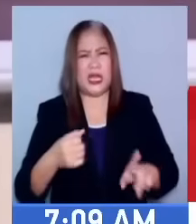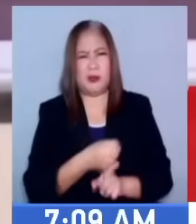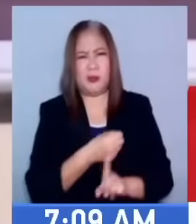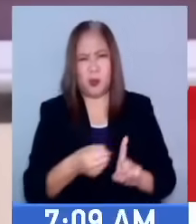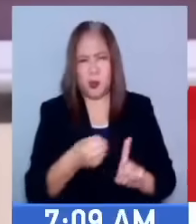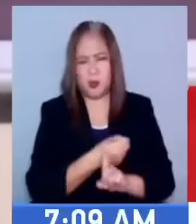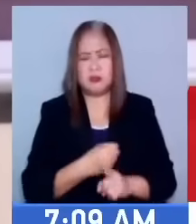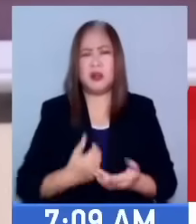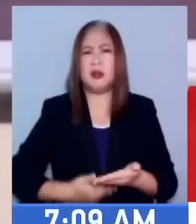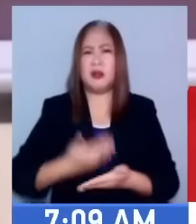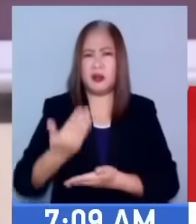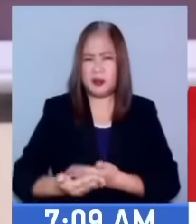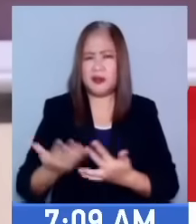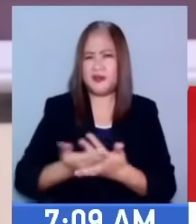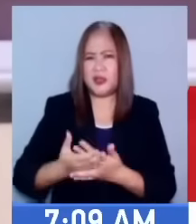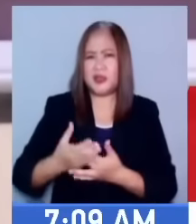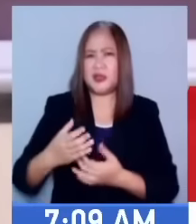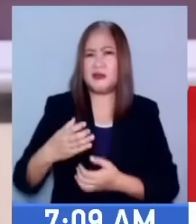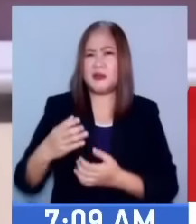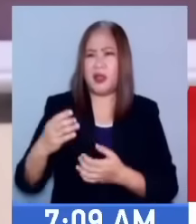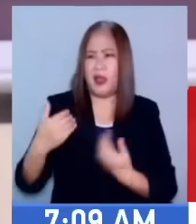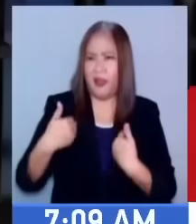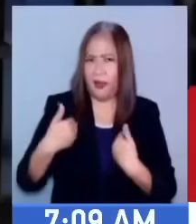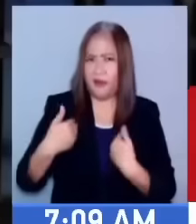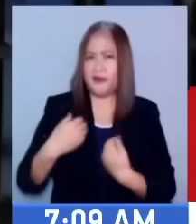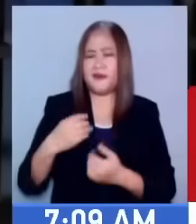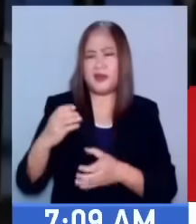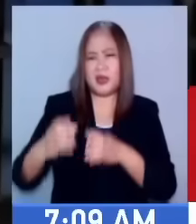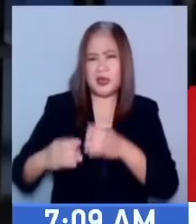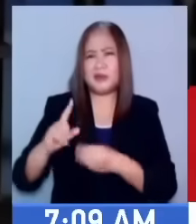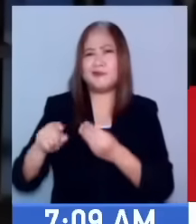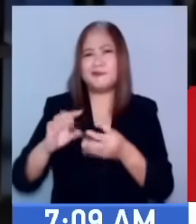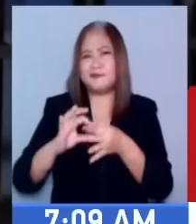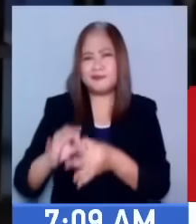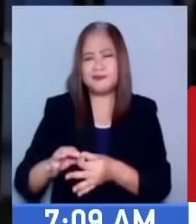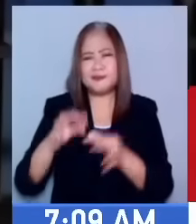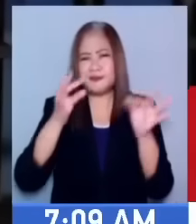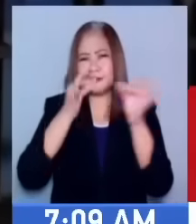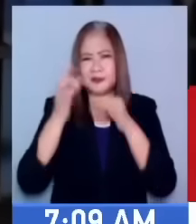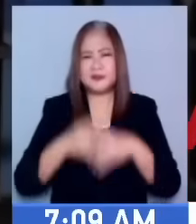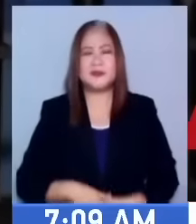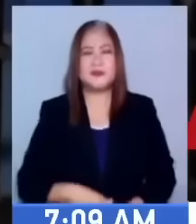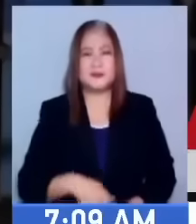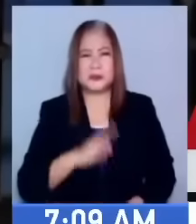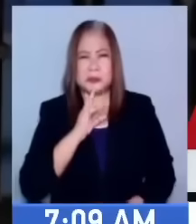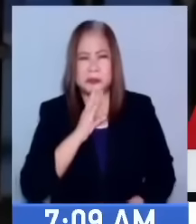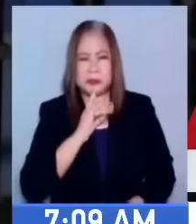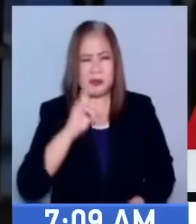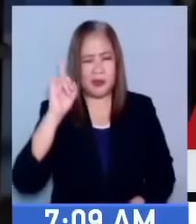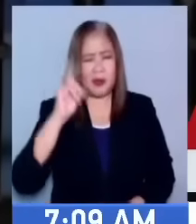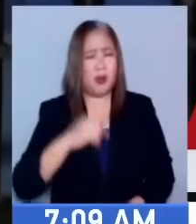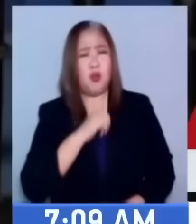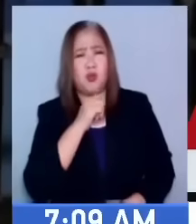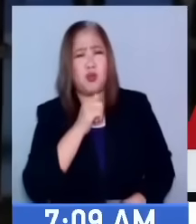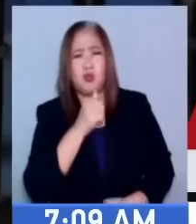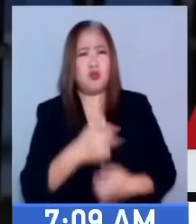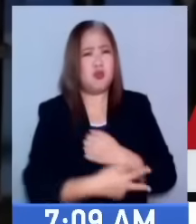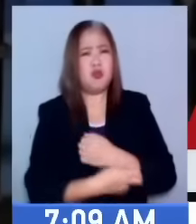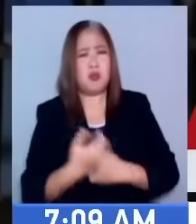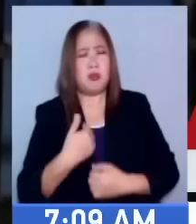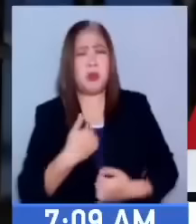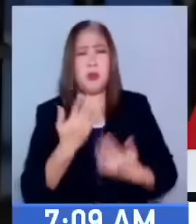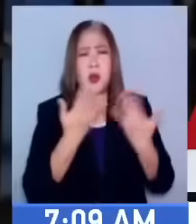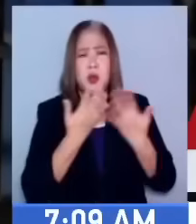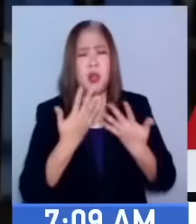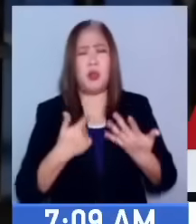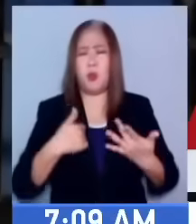siyang record sa may kinalaman sa droga. Hindi naman po siya totally ninakaw po kasi birthday ko po nun, sir. Bali, walang wala po ako